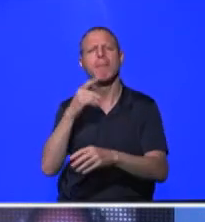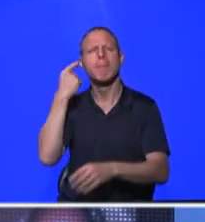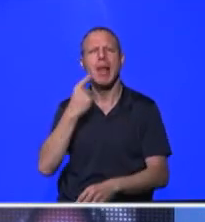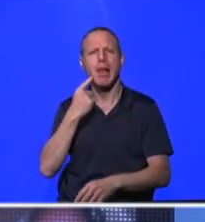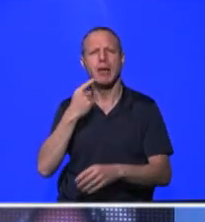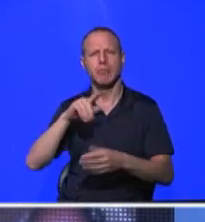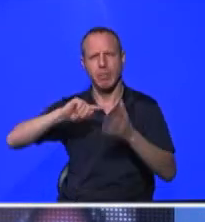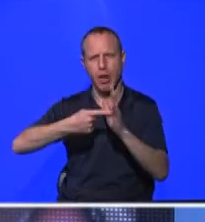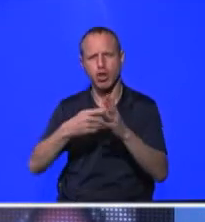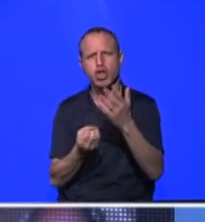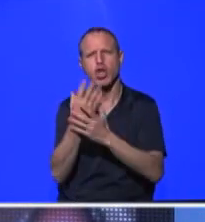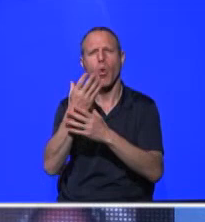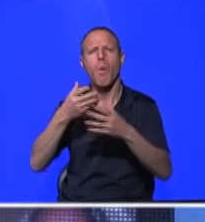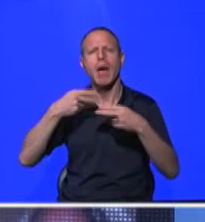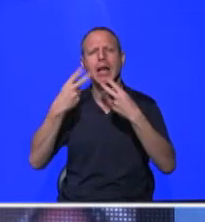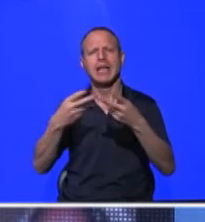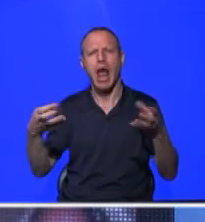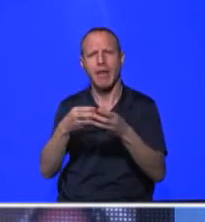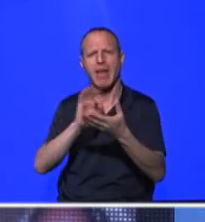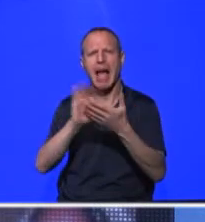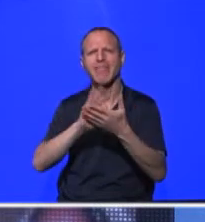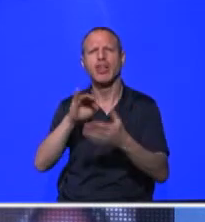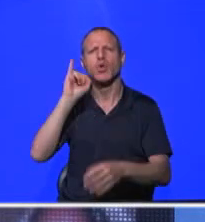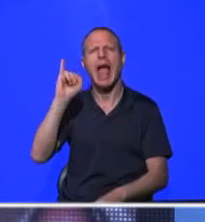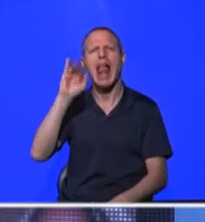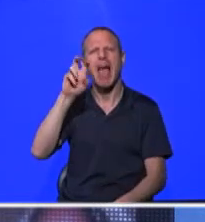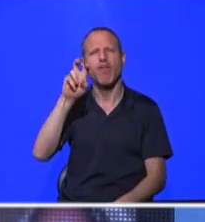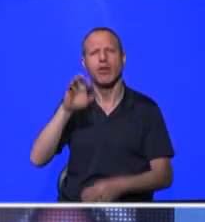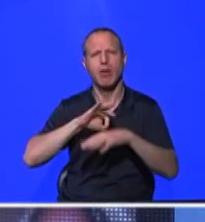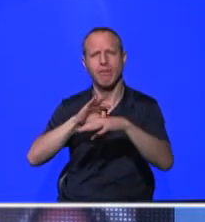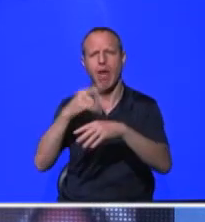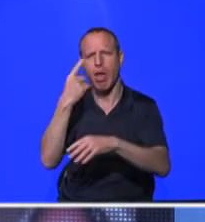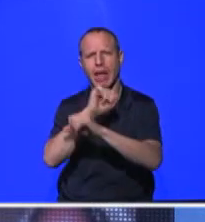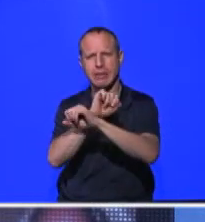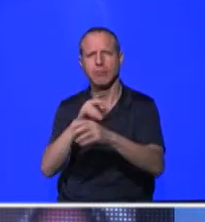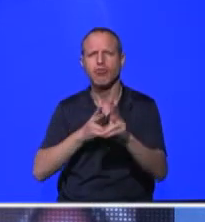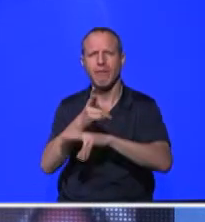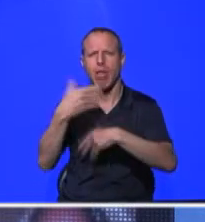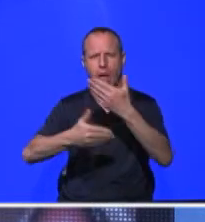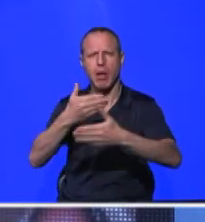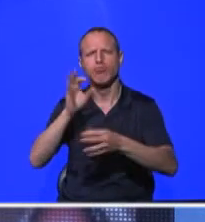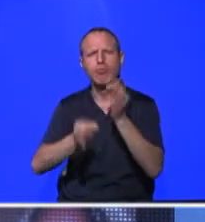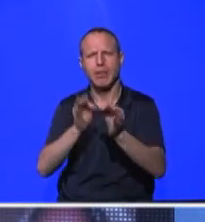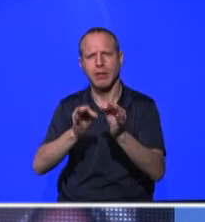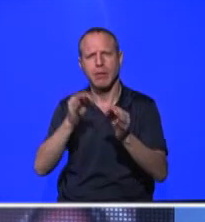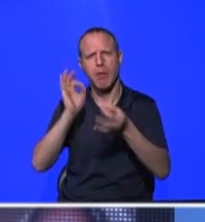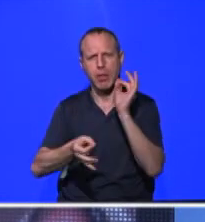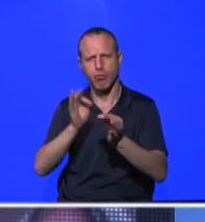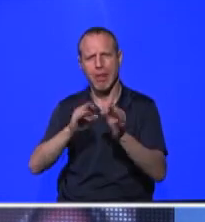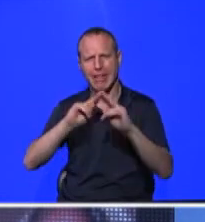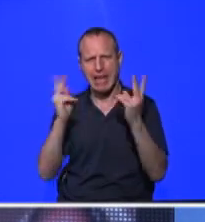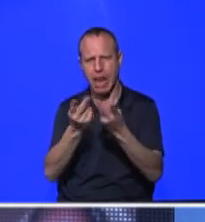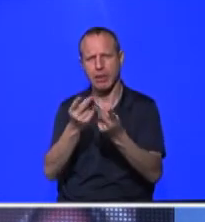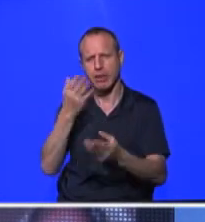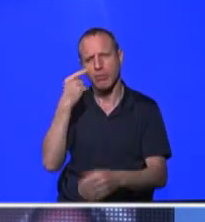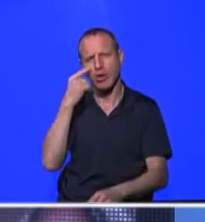כאשר הדגש הוא על שיקום וחזרה לחברה. כתבנו יעל אפרוני ליווה את אחד האסירים שעבר את התהליך המשפטי בבית המשפט